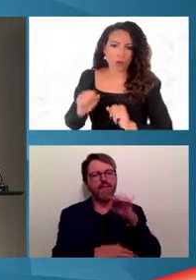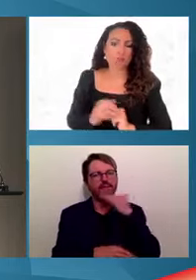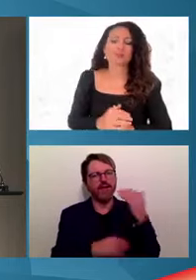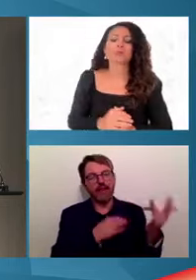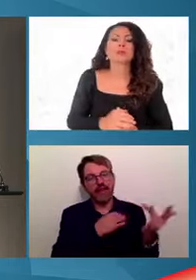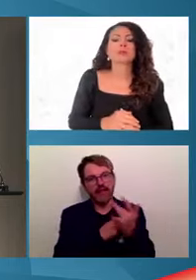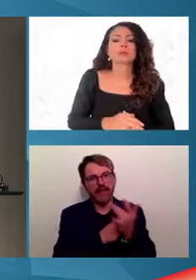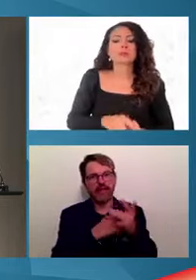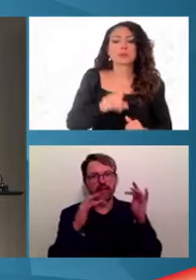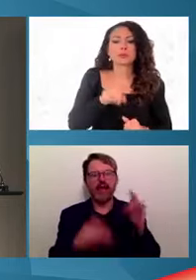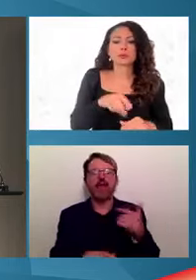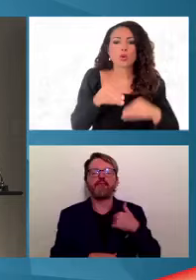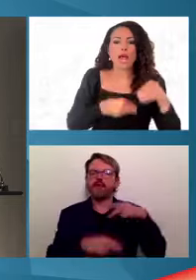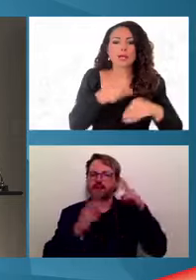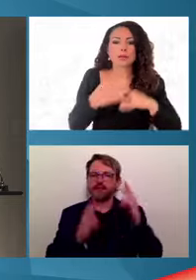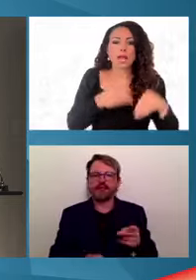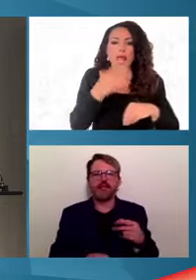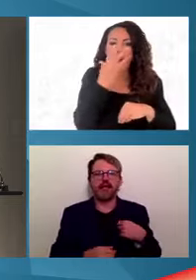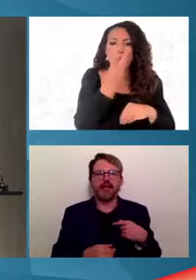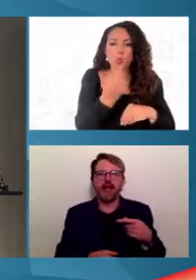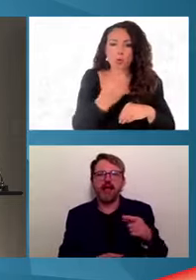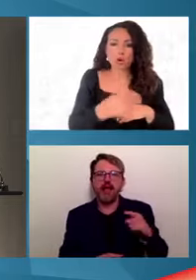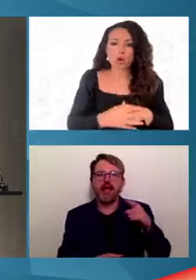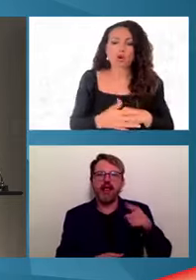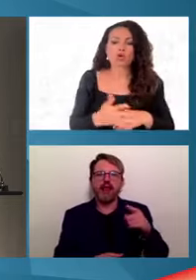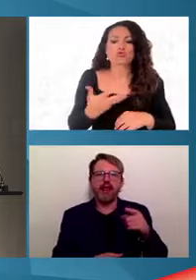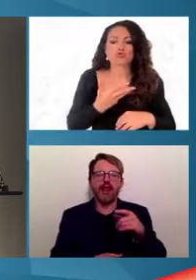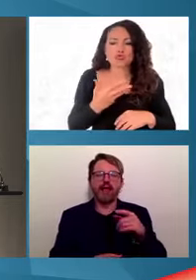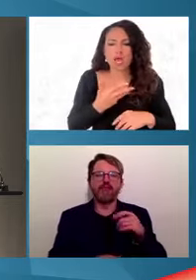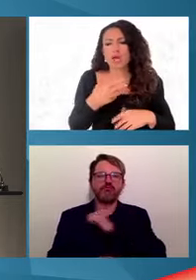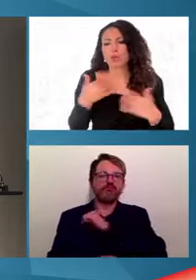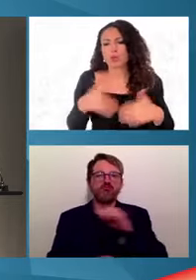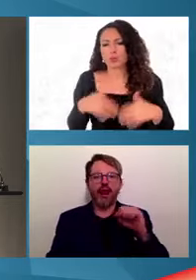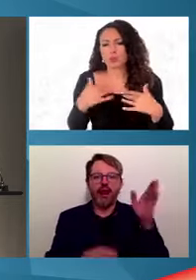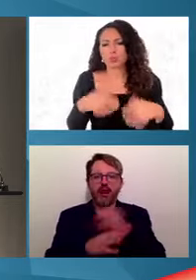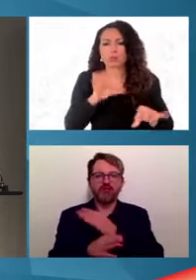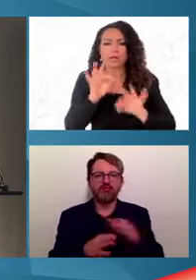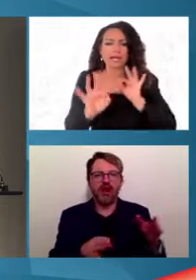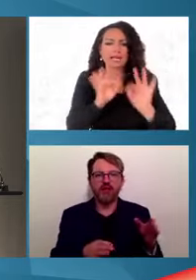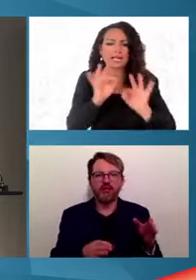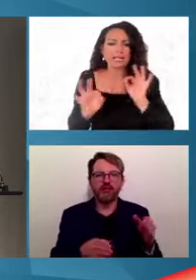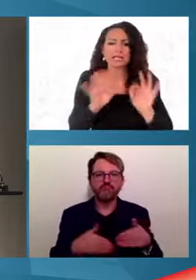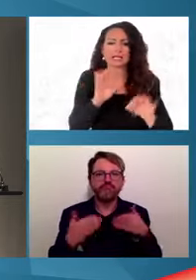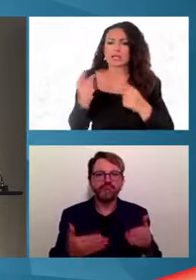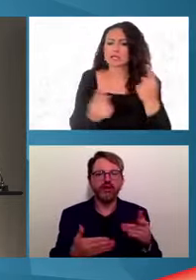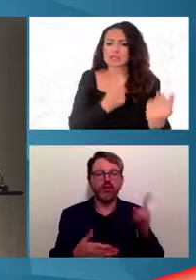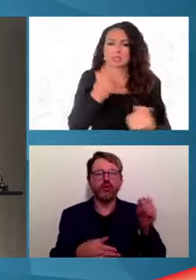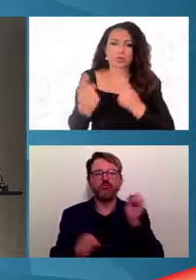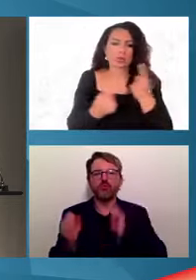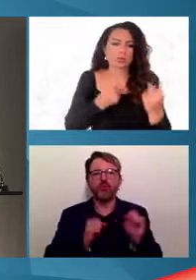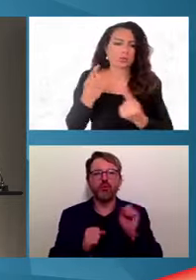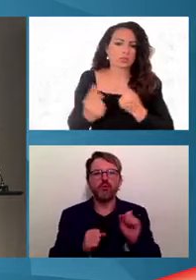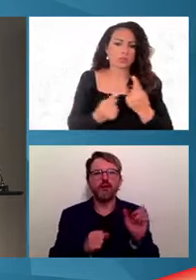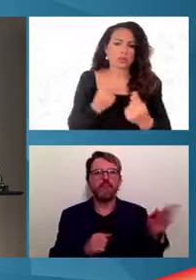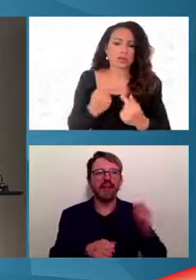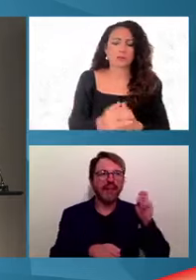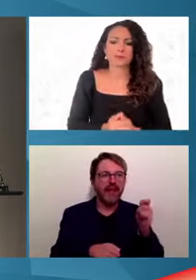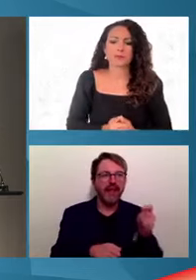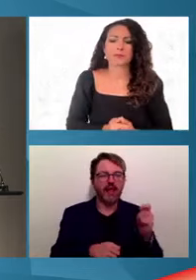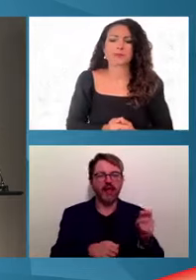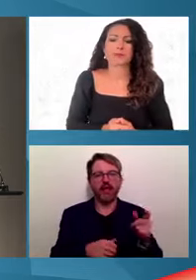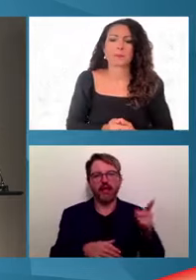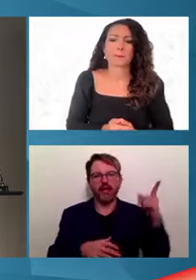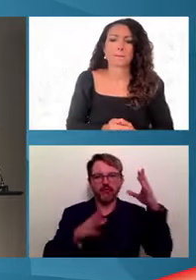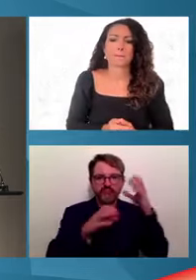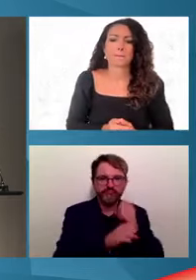ich bin überzeugt, dass auch die Ad-hoc-Entscheidungen und hier unnötige Gerichte mit Entscheidungen zu befassen und zum